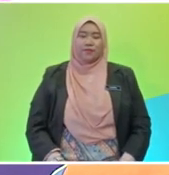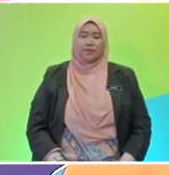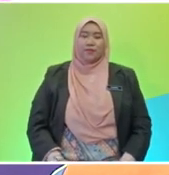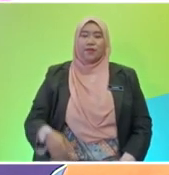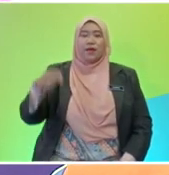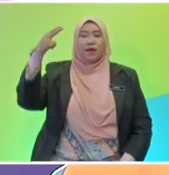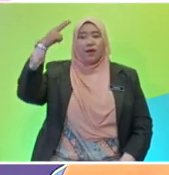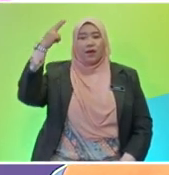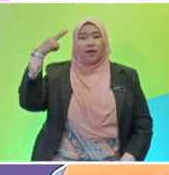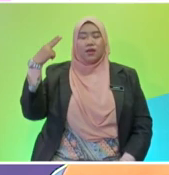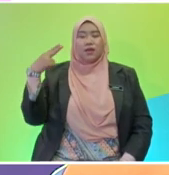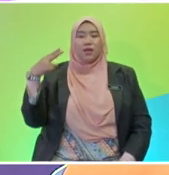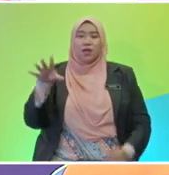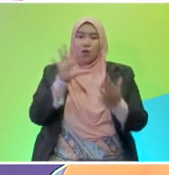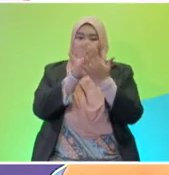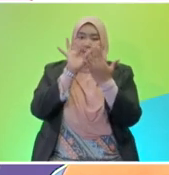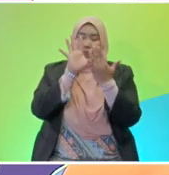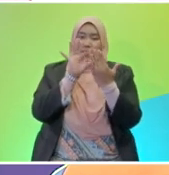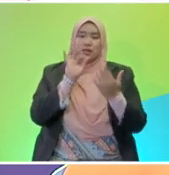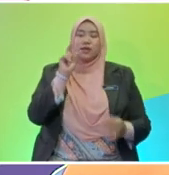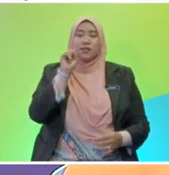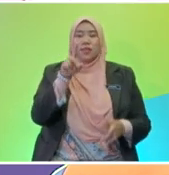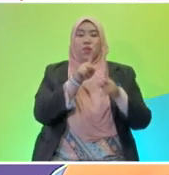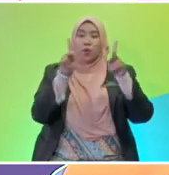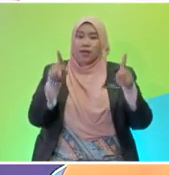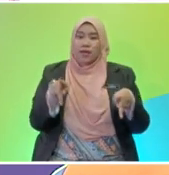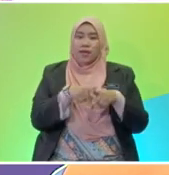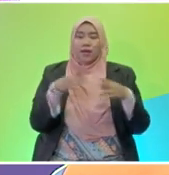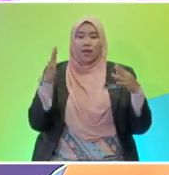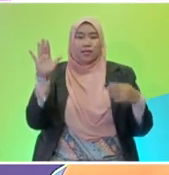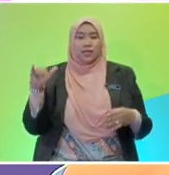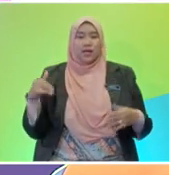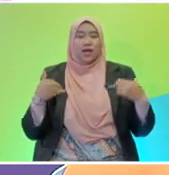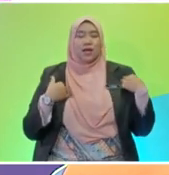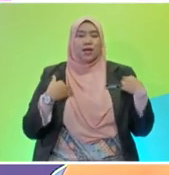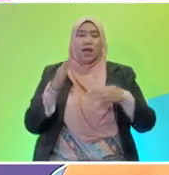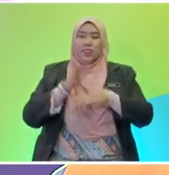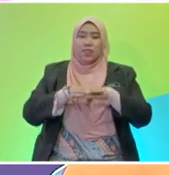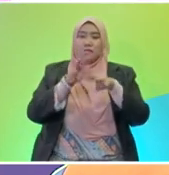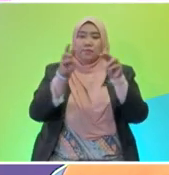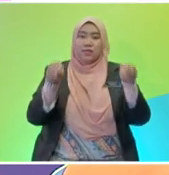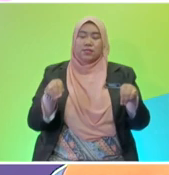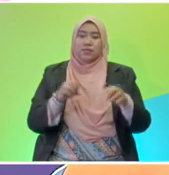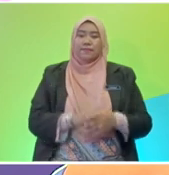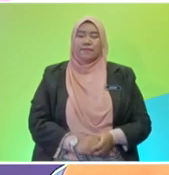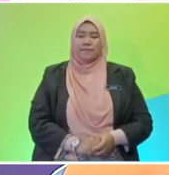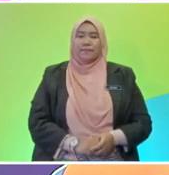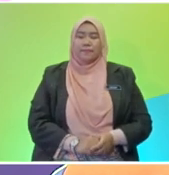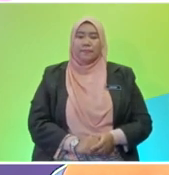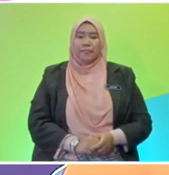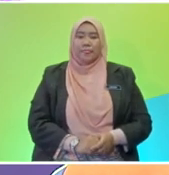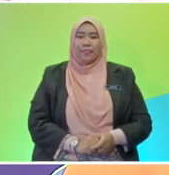yang tertera di atas meja oke ya jadi permainan ini memerlukan